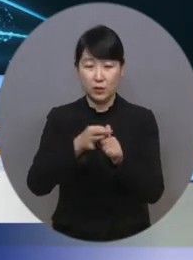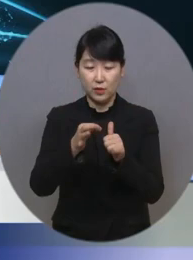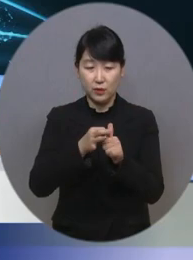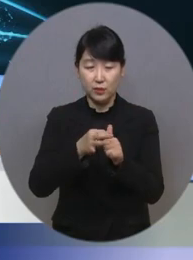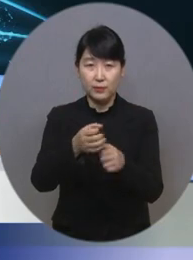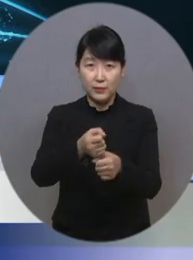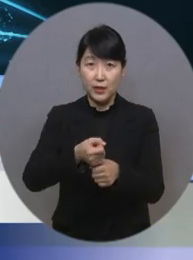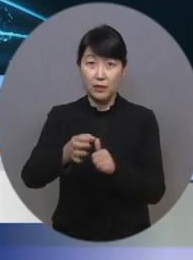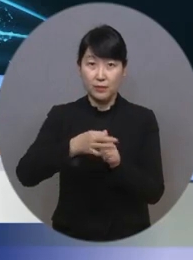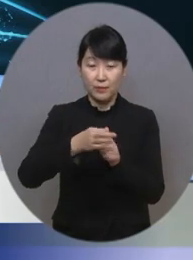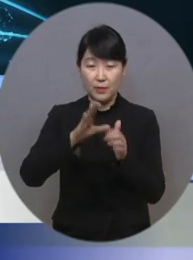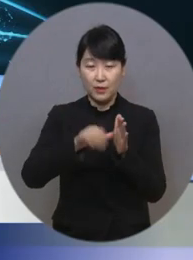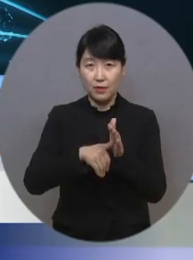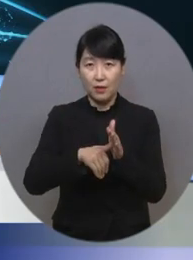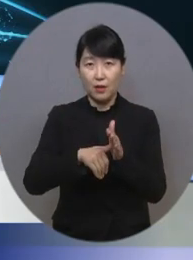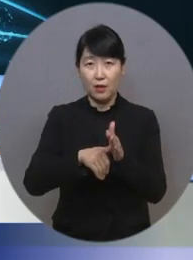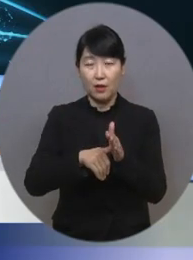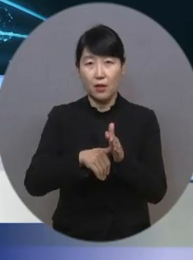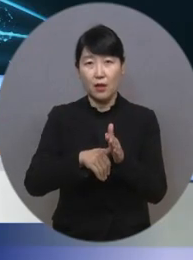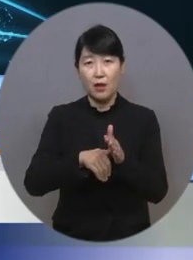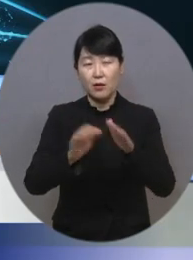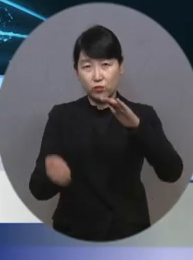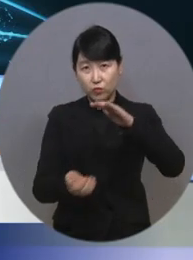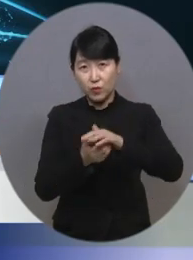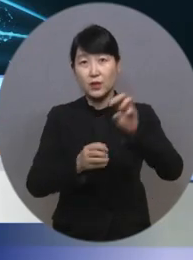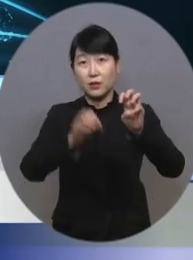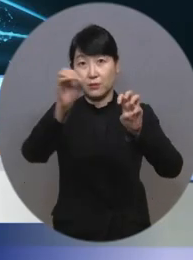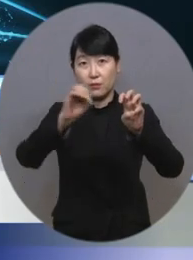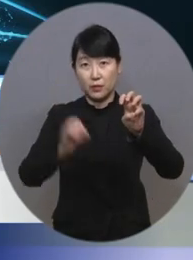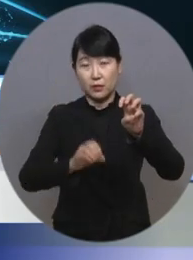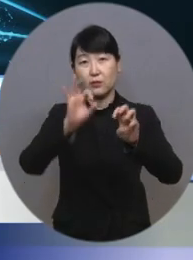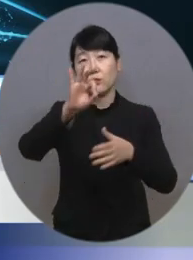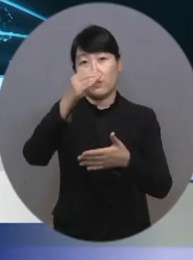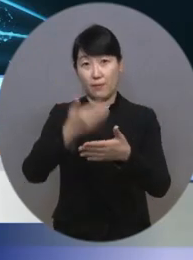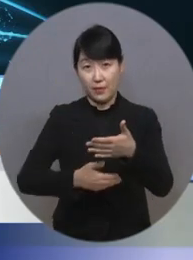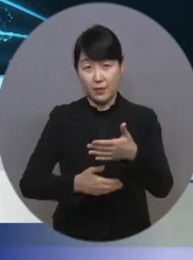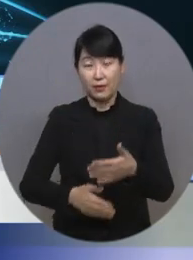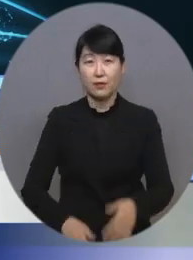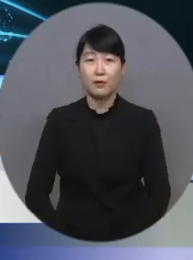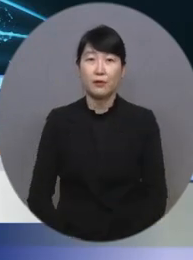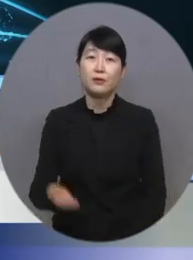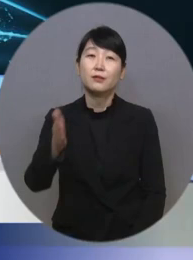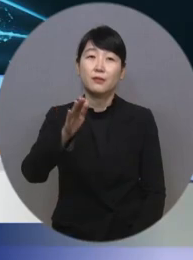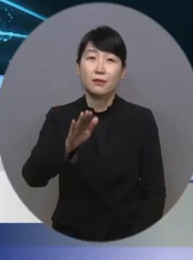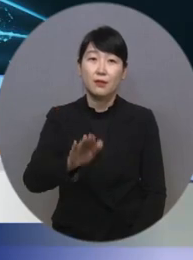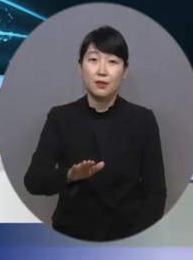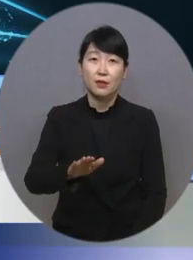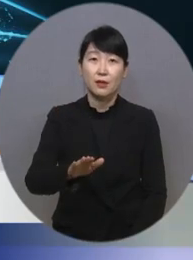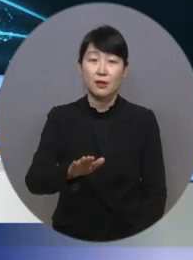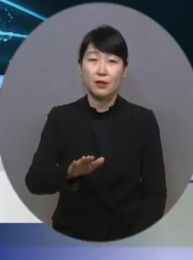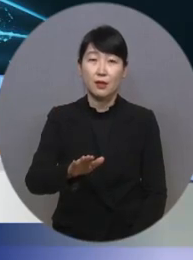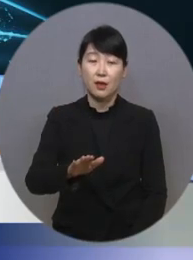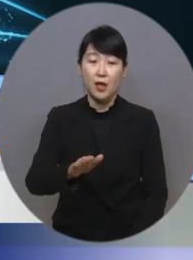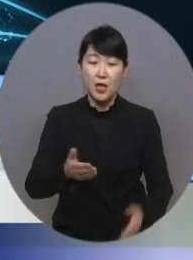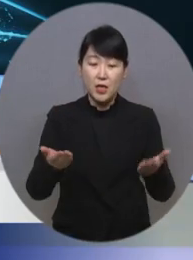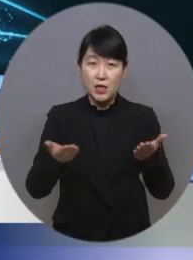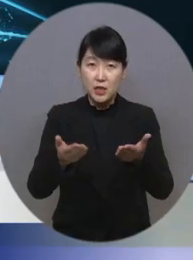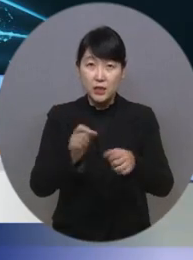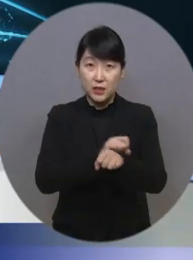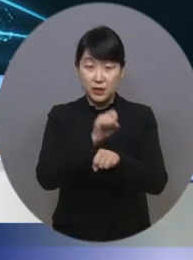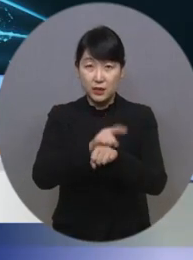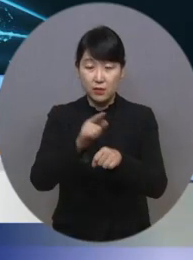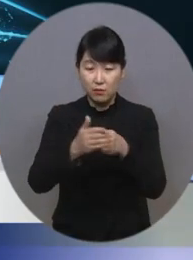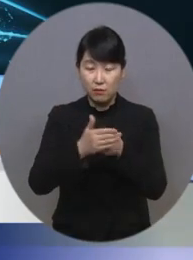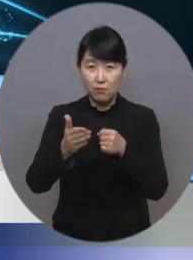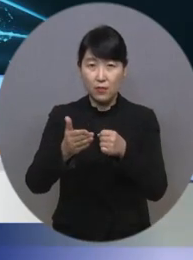경우 연금액이 최대 30%까지 삭감됩니다. 다만 예외도 있습니다. 특수 직종의 경우